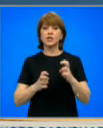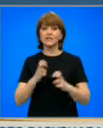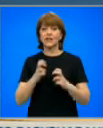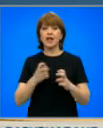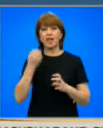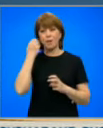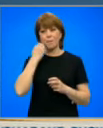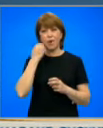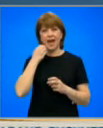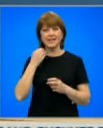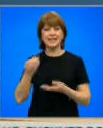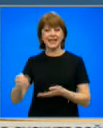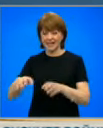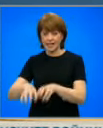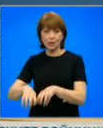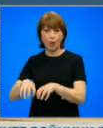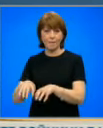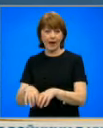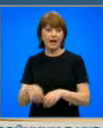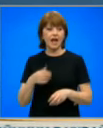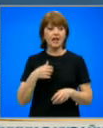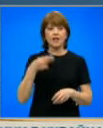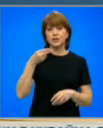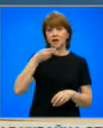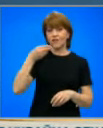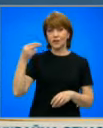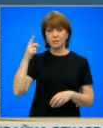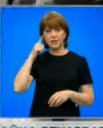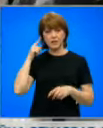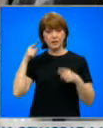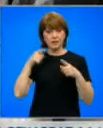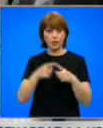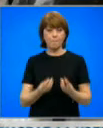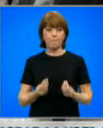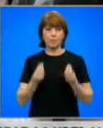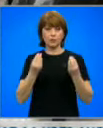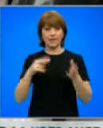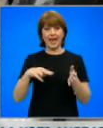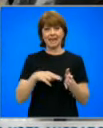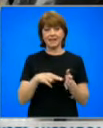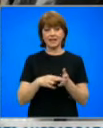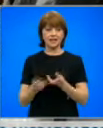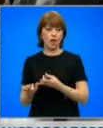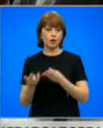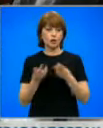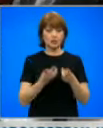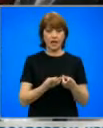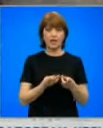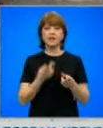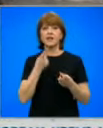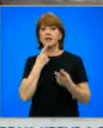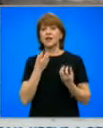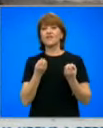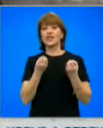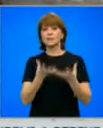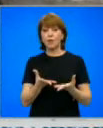цени на петрола и големите колебания в цената му, компанията ни ще се съсредоточи върху подобряване на енергийните доставки, както и върху възможностите